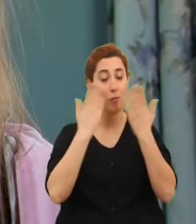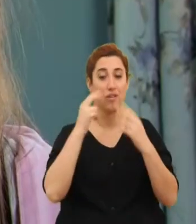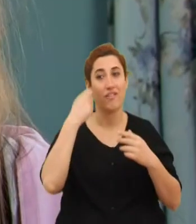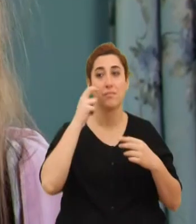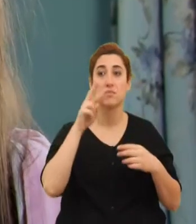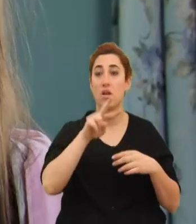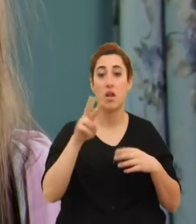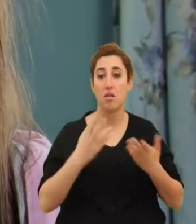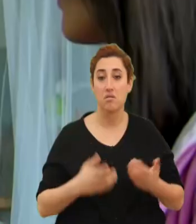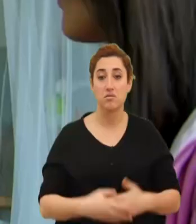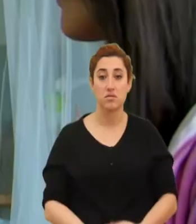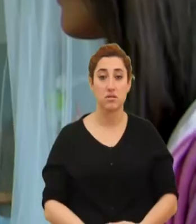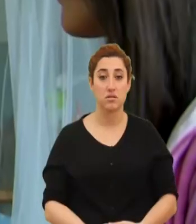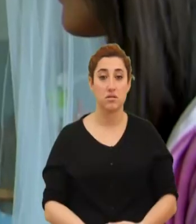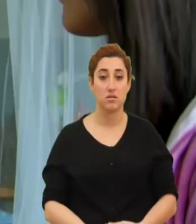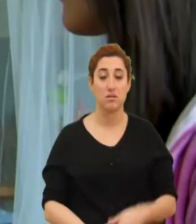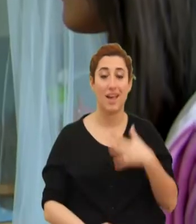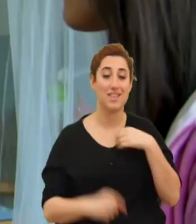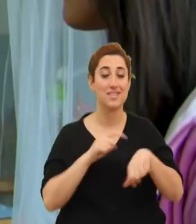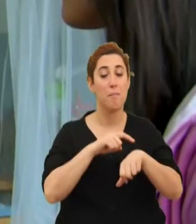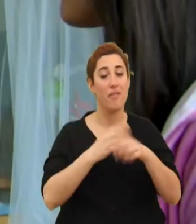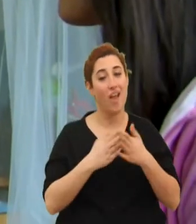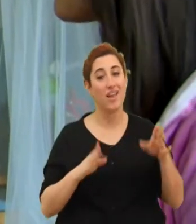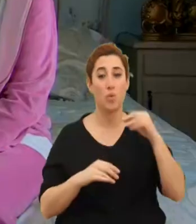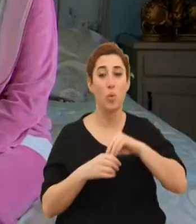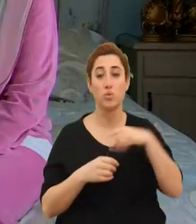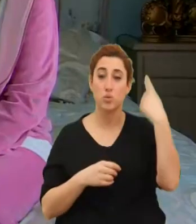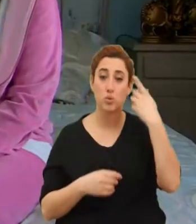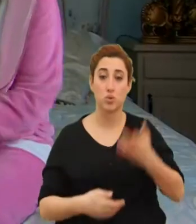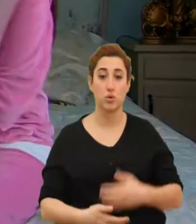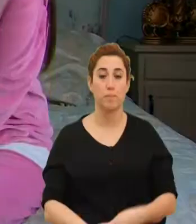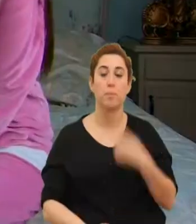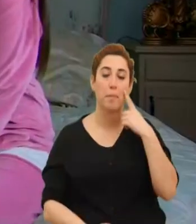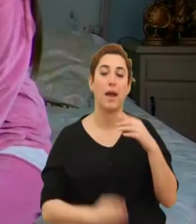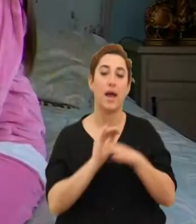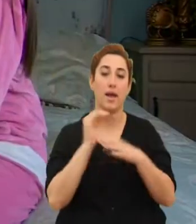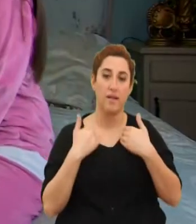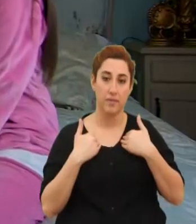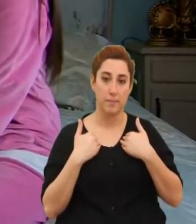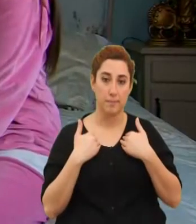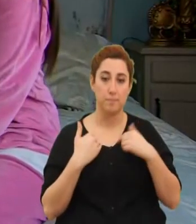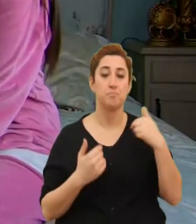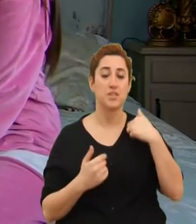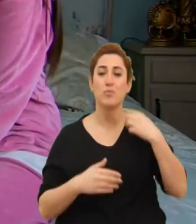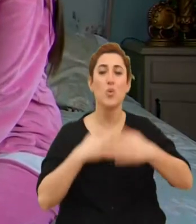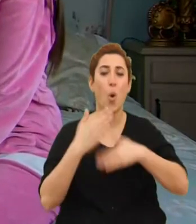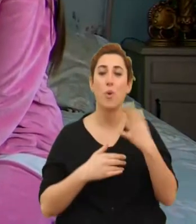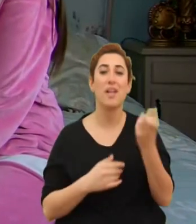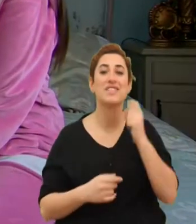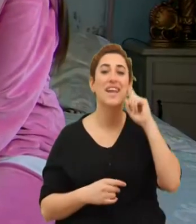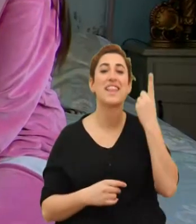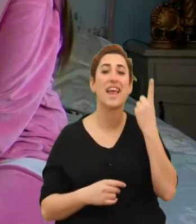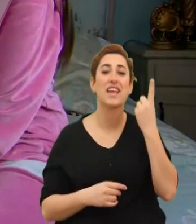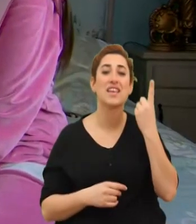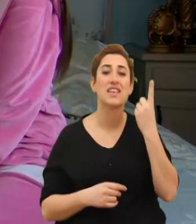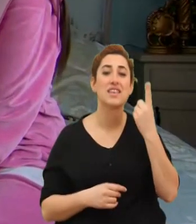okursun, film seyredersin. Hani kendine zaman ayırırsın diye düşündüm. Bak hayatım, benim yorgunluğumu